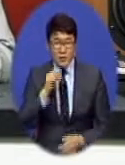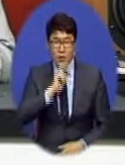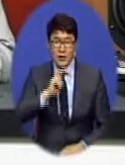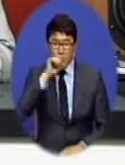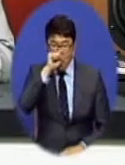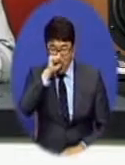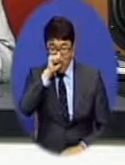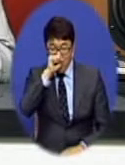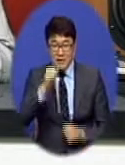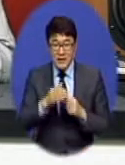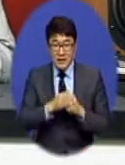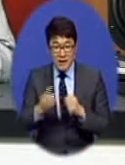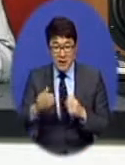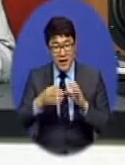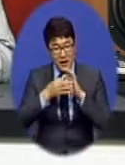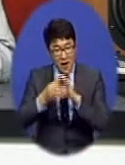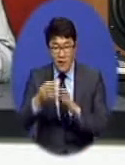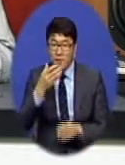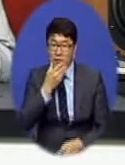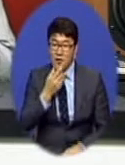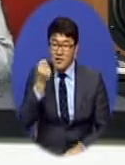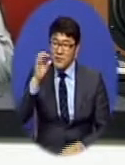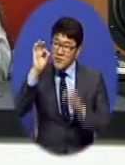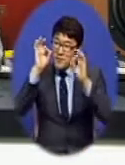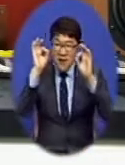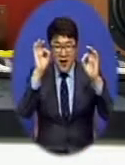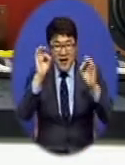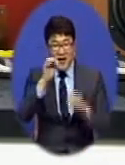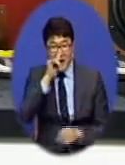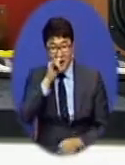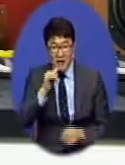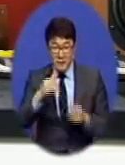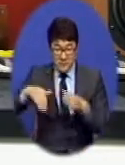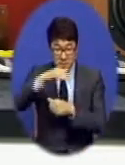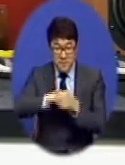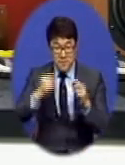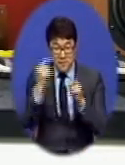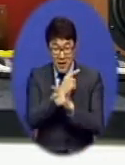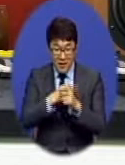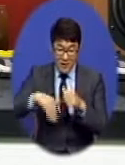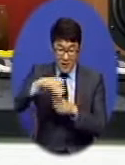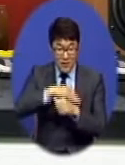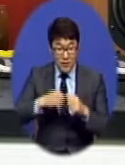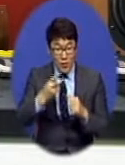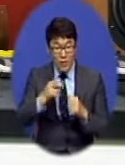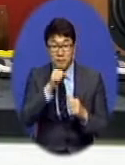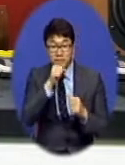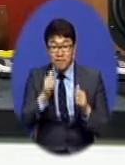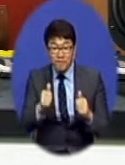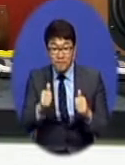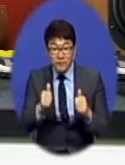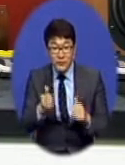네. 그래갖고 거기 보고 있어요 계속. 아 그러시구나. 네. 저희 개편에서 이렇게 시청자 심사가 있는데 이